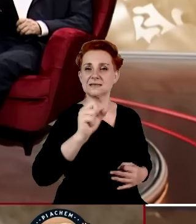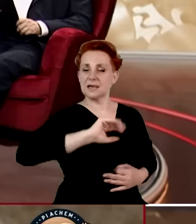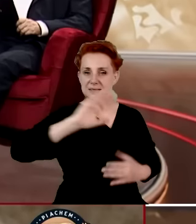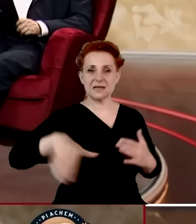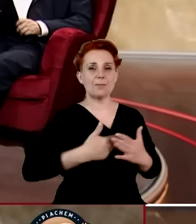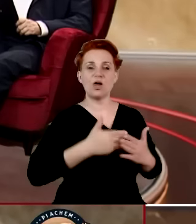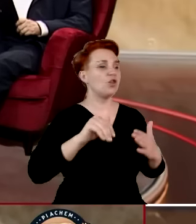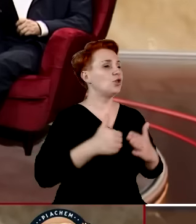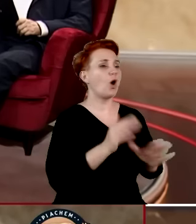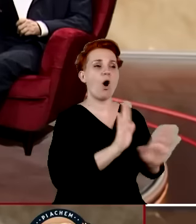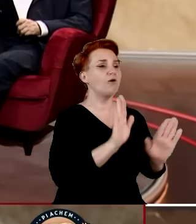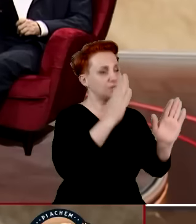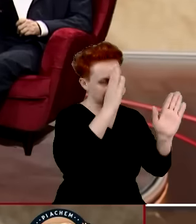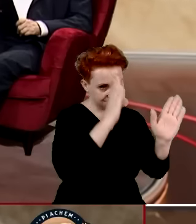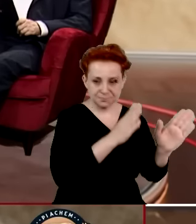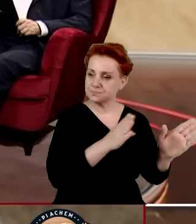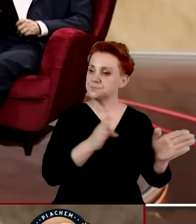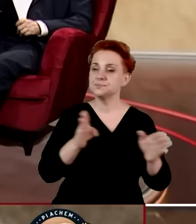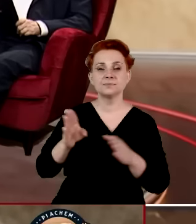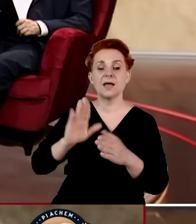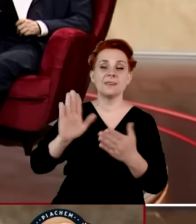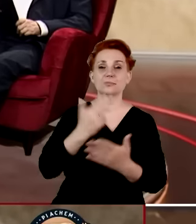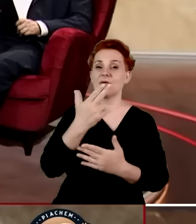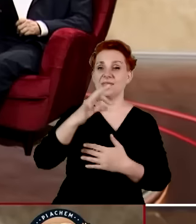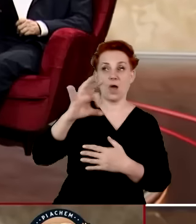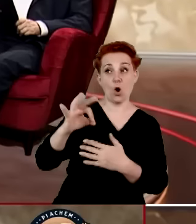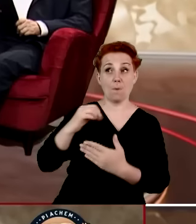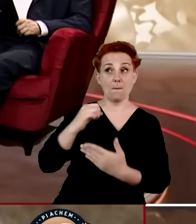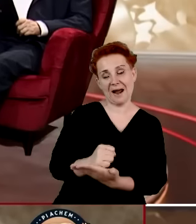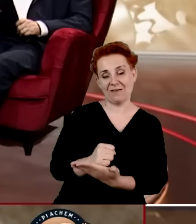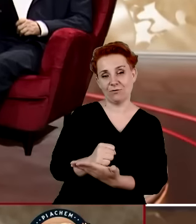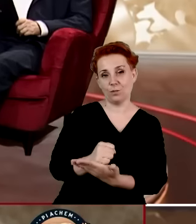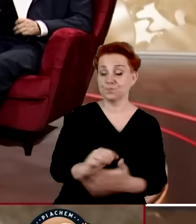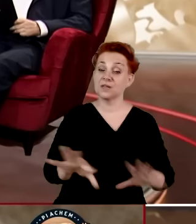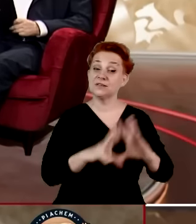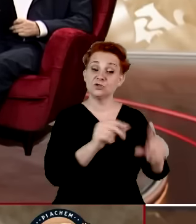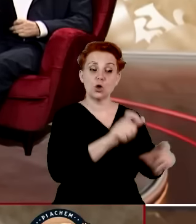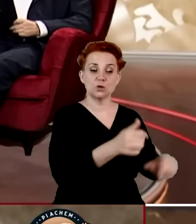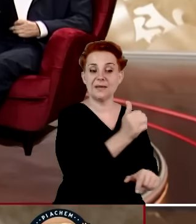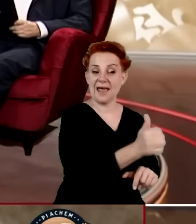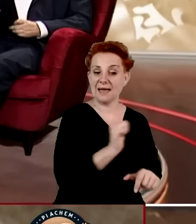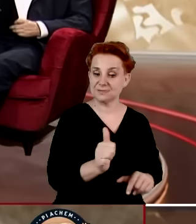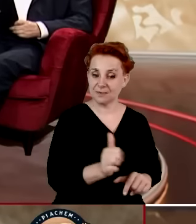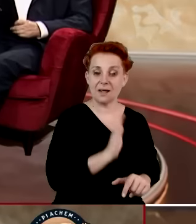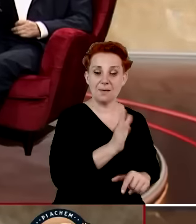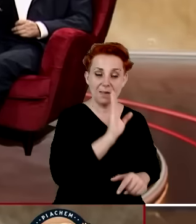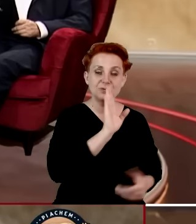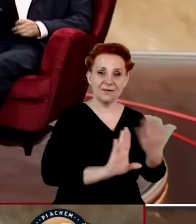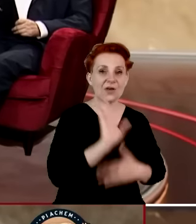wyczyniają. Nie podoba nam się. Korneluk nie wiedział co ma powiedzieć dzisiaj na tej wił się jak wąż.